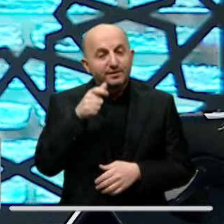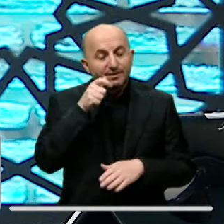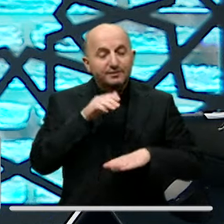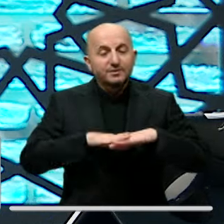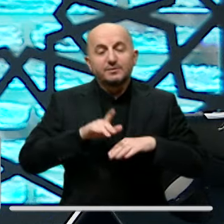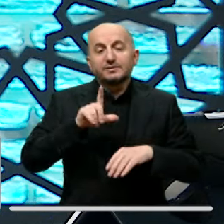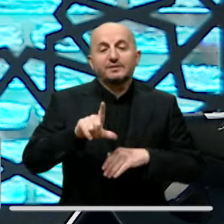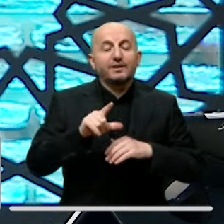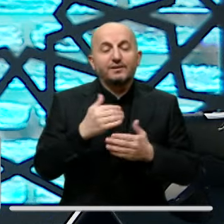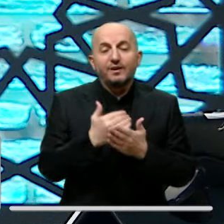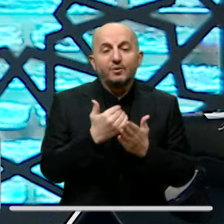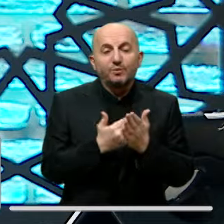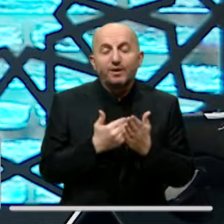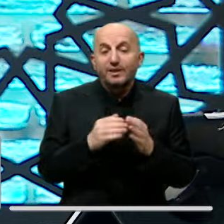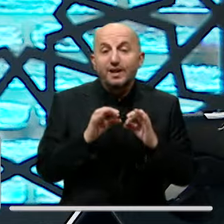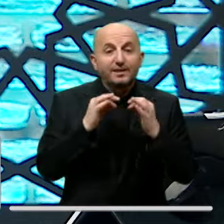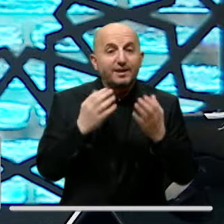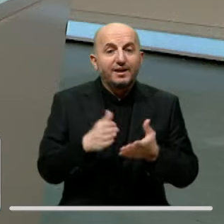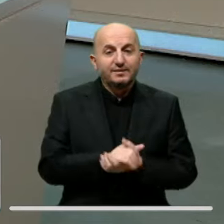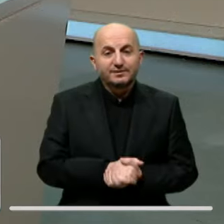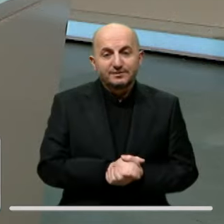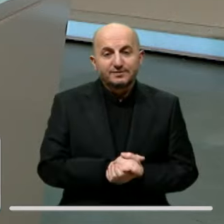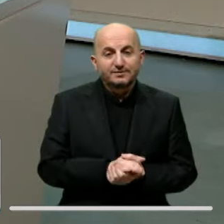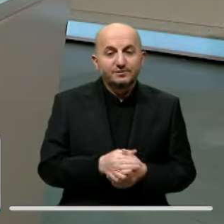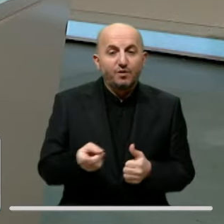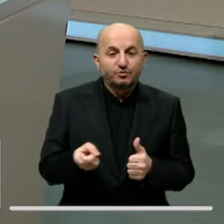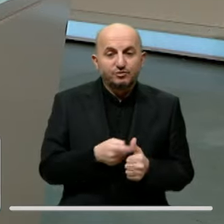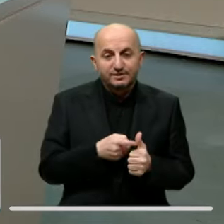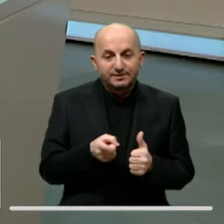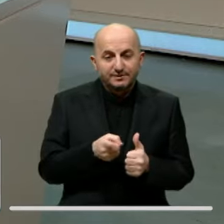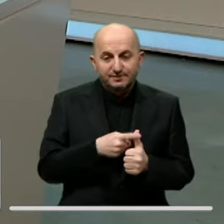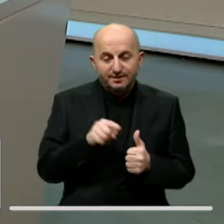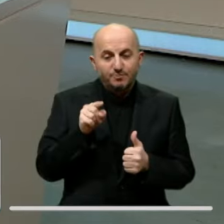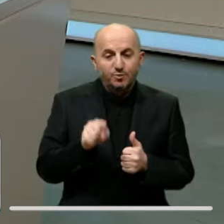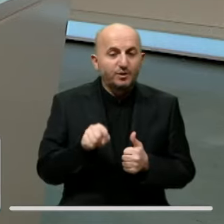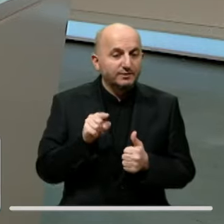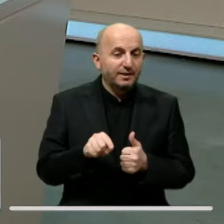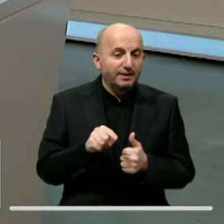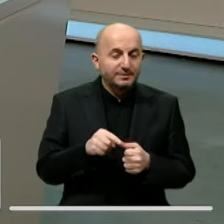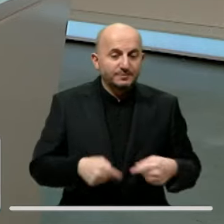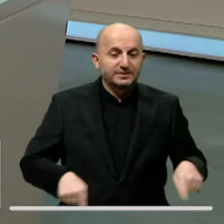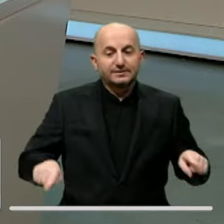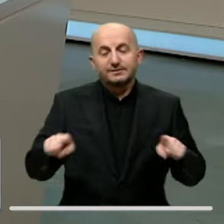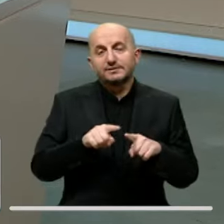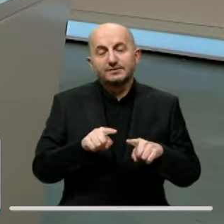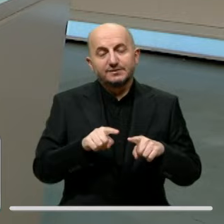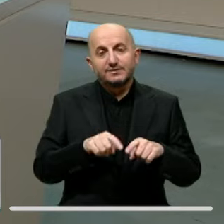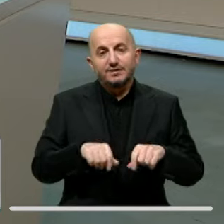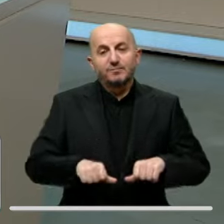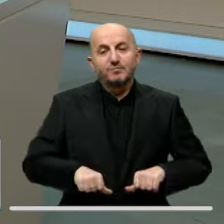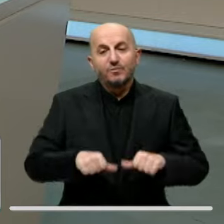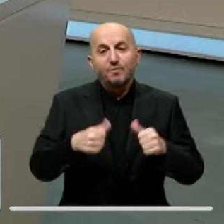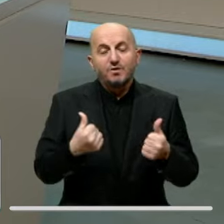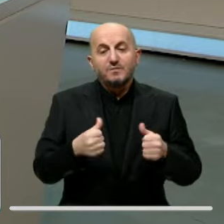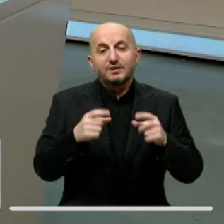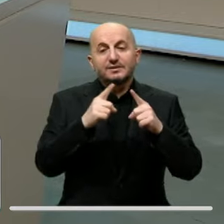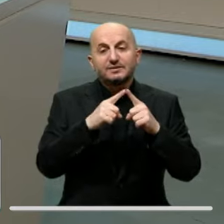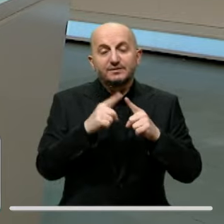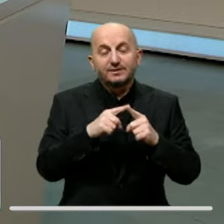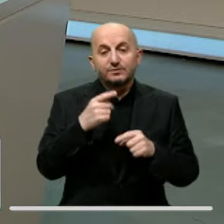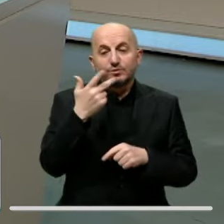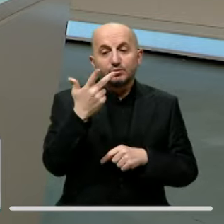edilmesi gereken kurallar nelerdir? Öncelikle burada biz boşamanın sayısı 3'e